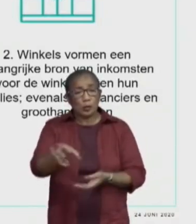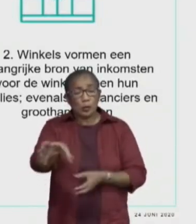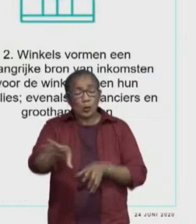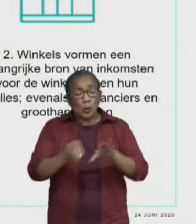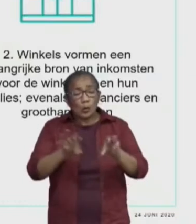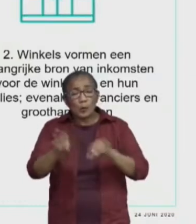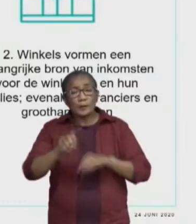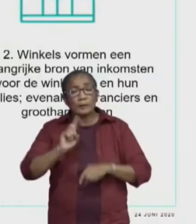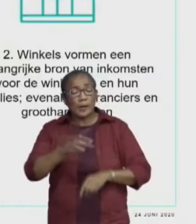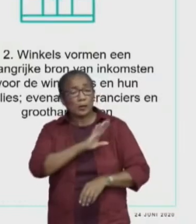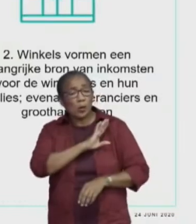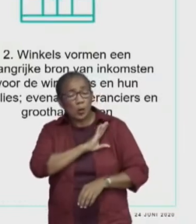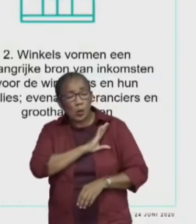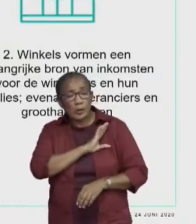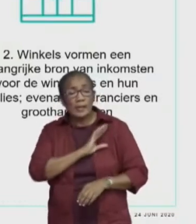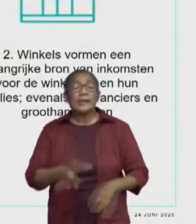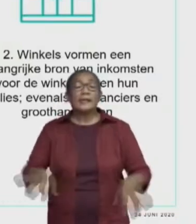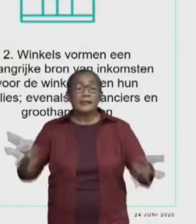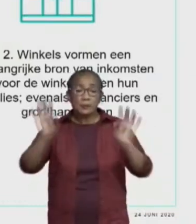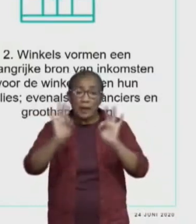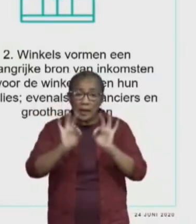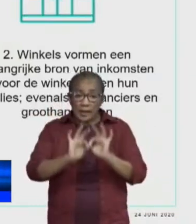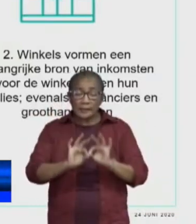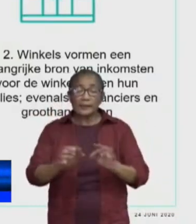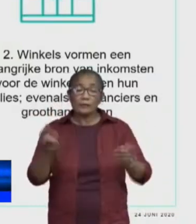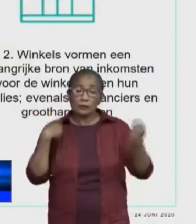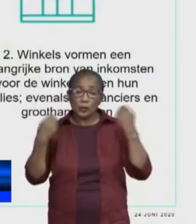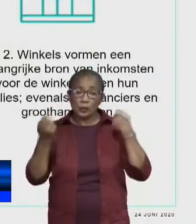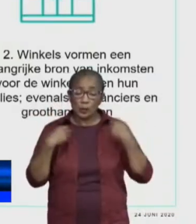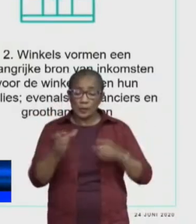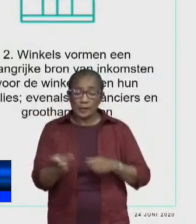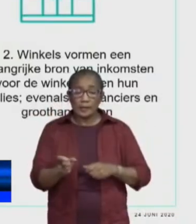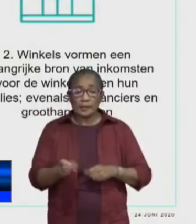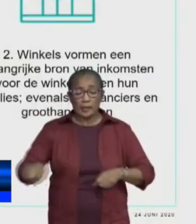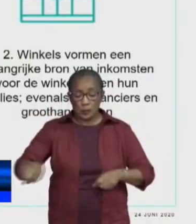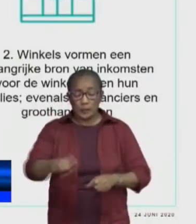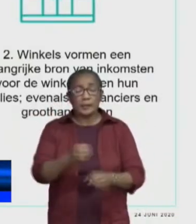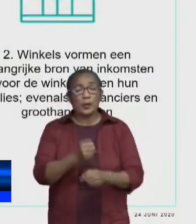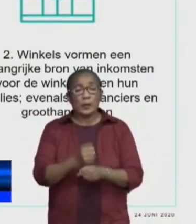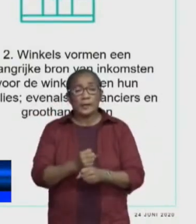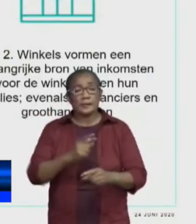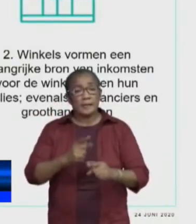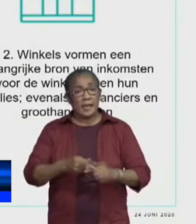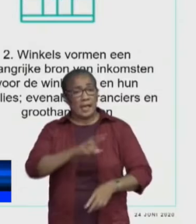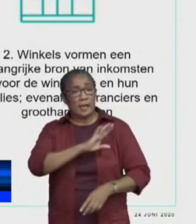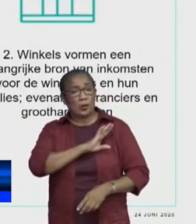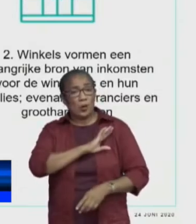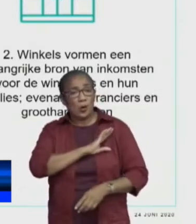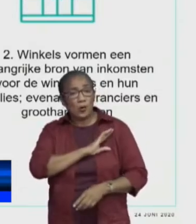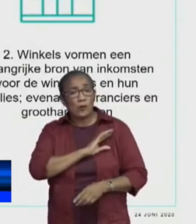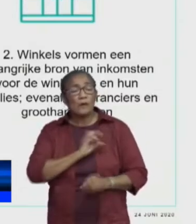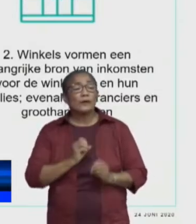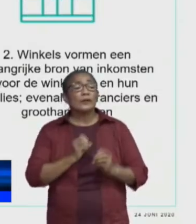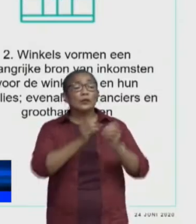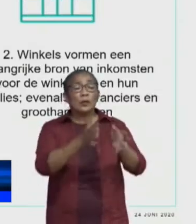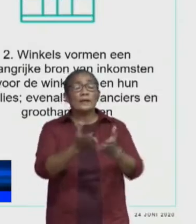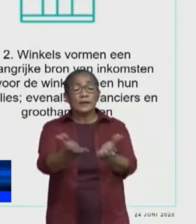Het is ook een belangrijke bron van inkomsten voor de winkeliers en hun medewerkers en natuurlijk voor de